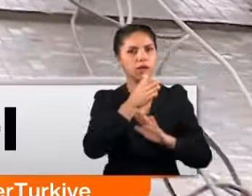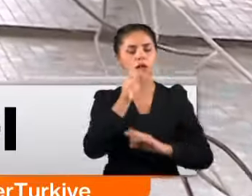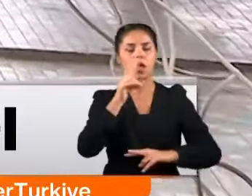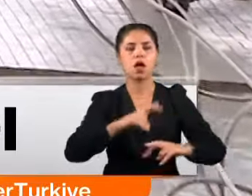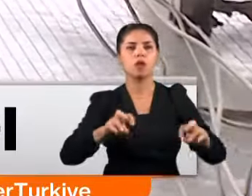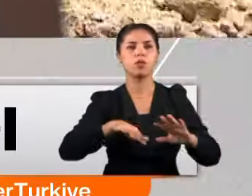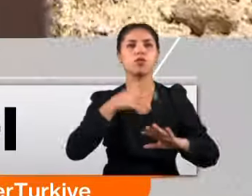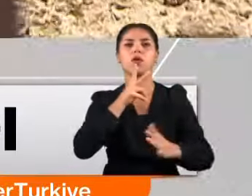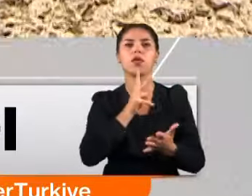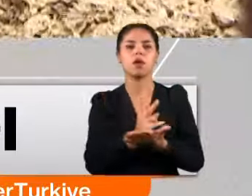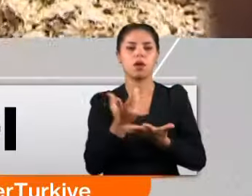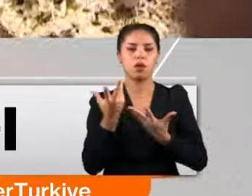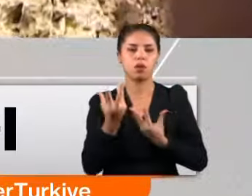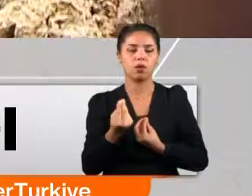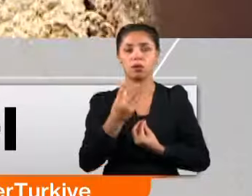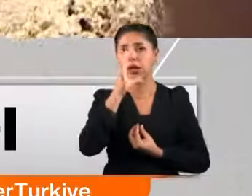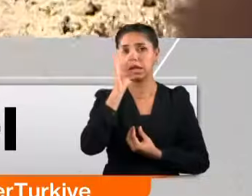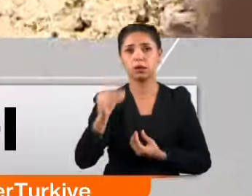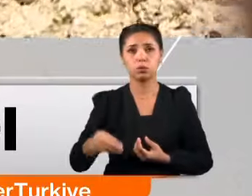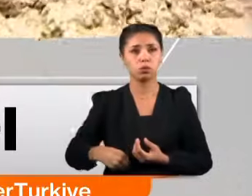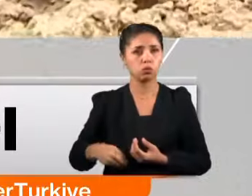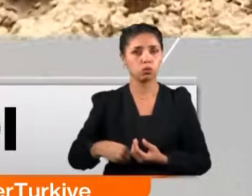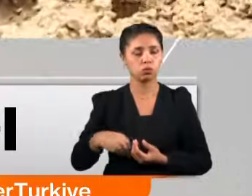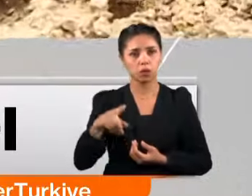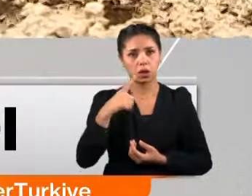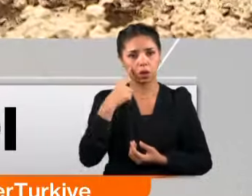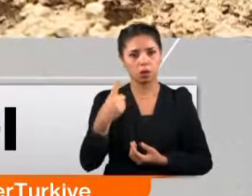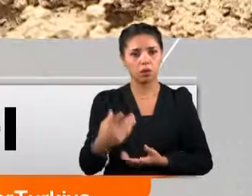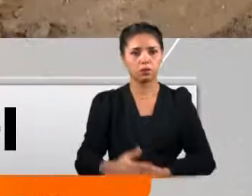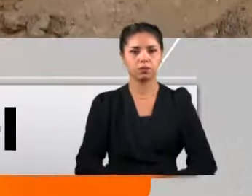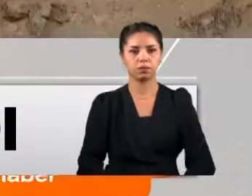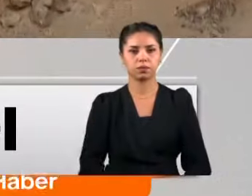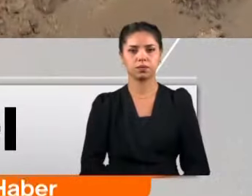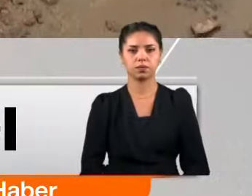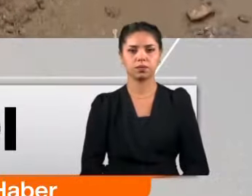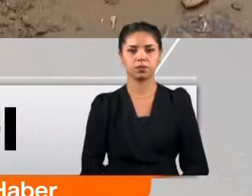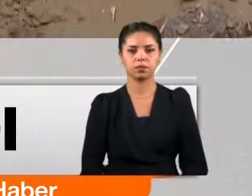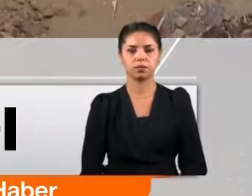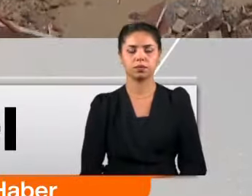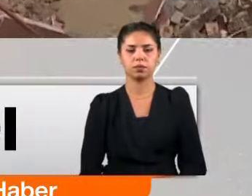incelemelerin ardından verilecek. Kim suçlu sizce? Bana bu yetkiyi veren suçlu. Bu kadar